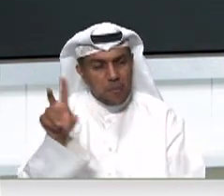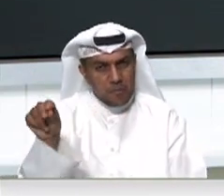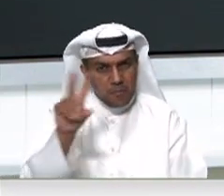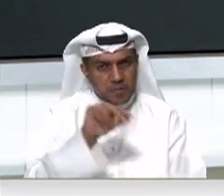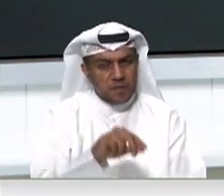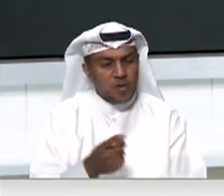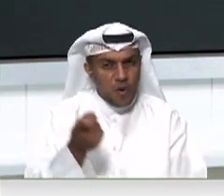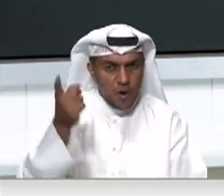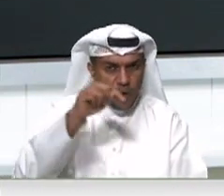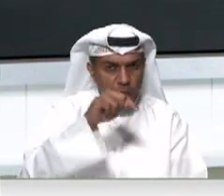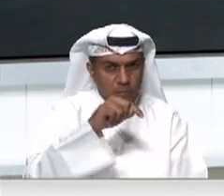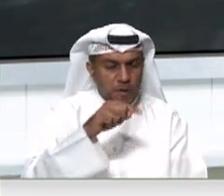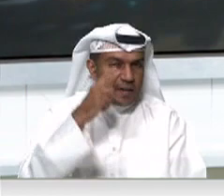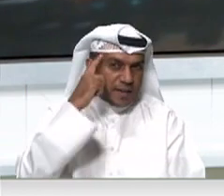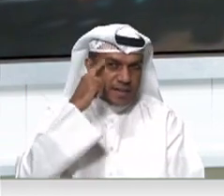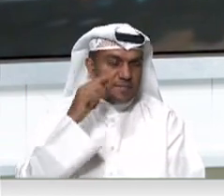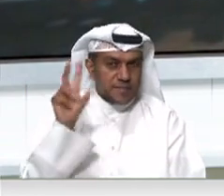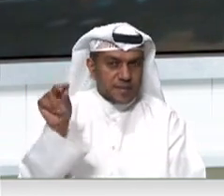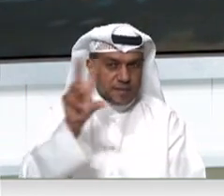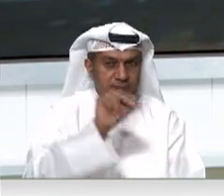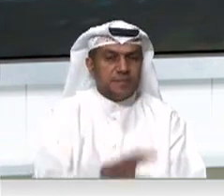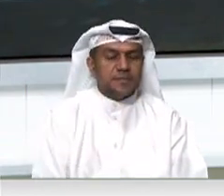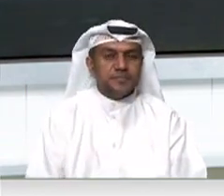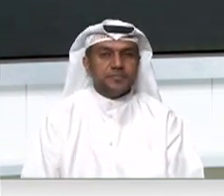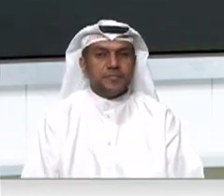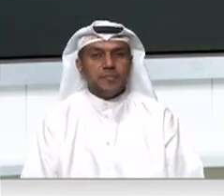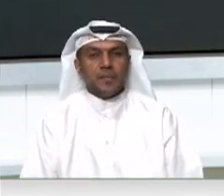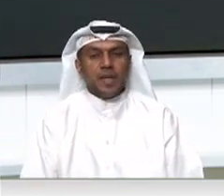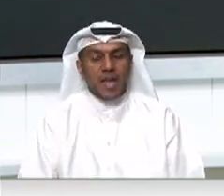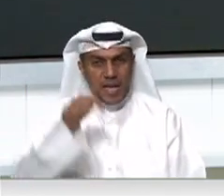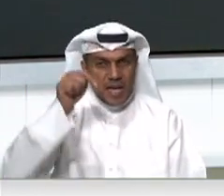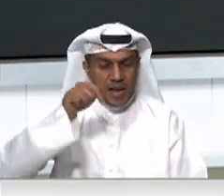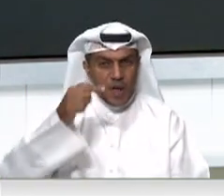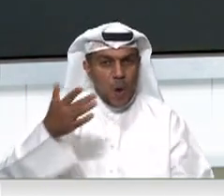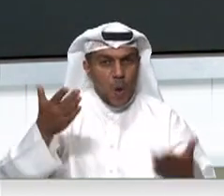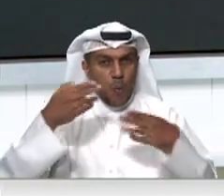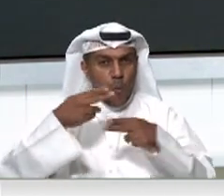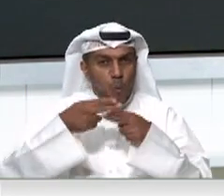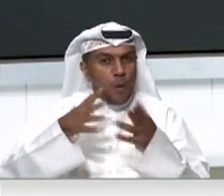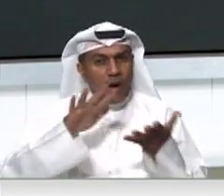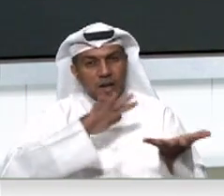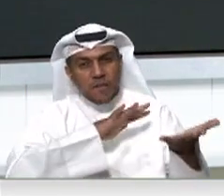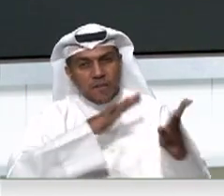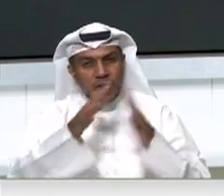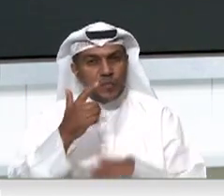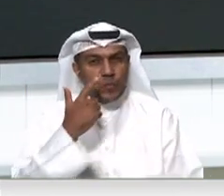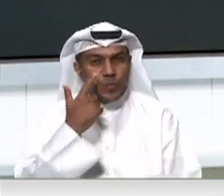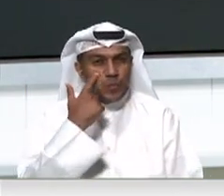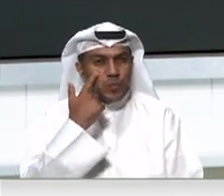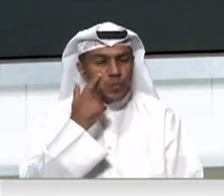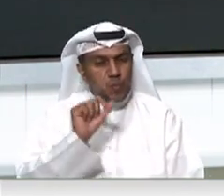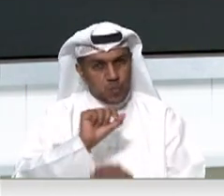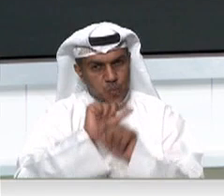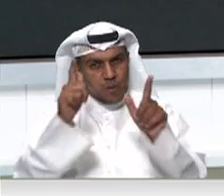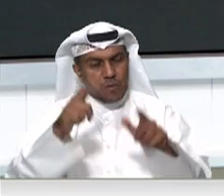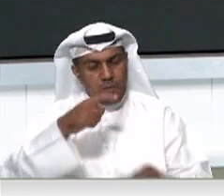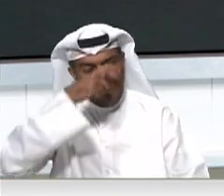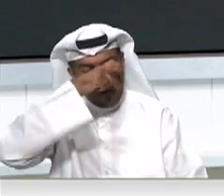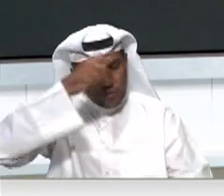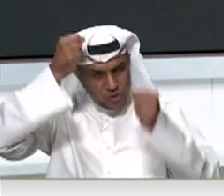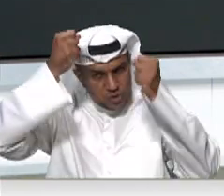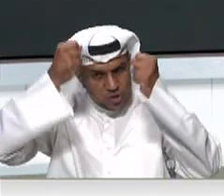يوم غدا السبت. أما بالنسبة للأجواء الحالية في مدينة الكويت، ارتفاع في درجات الحرارة واضح، وكذلك جفاف